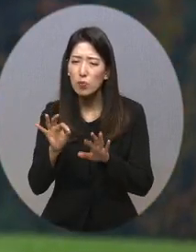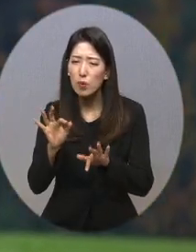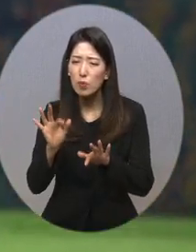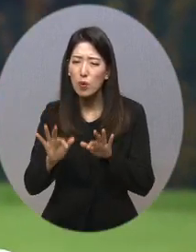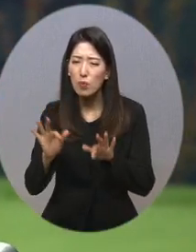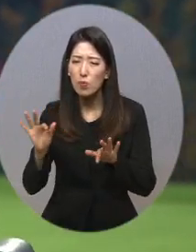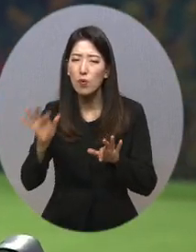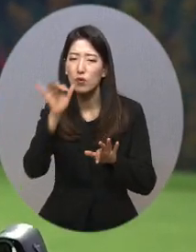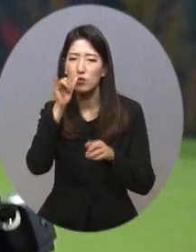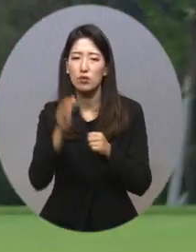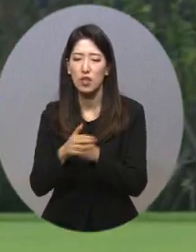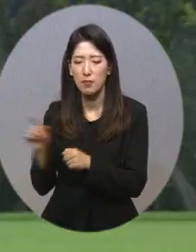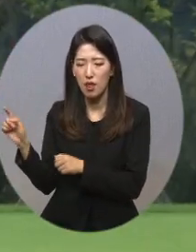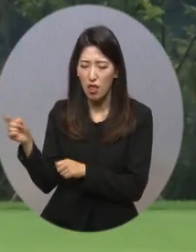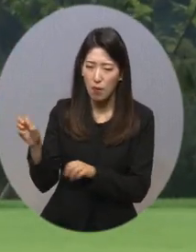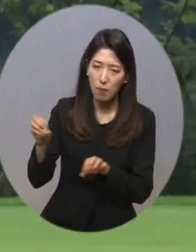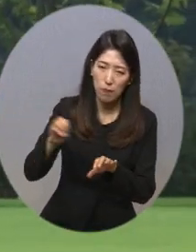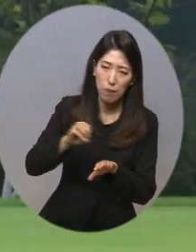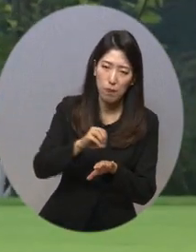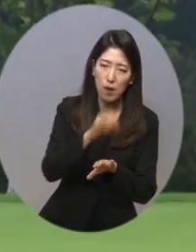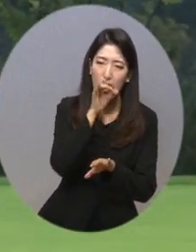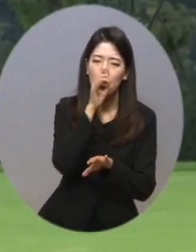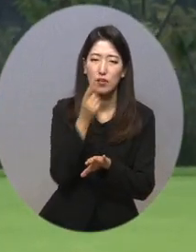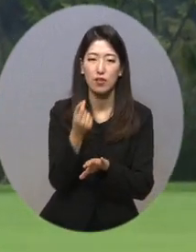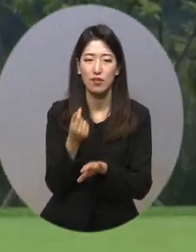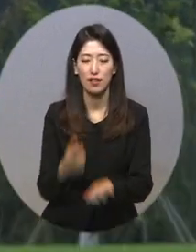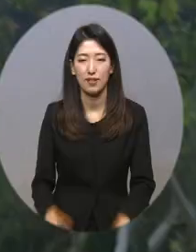안 구르겠다. 저 칠게요.